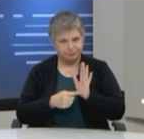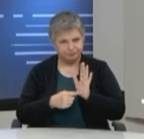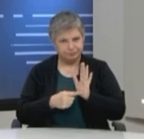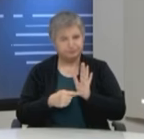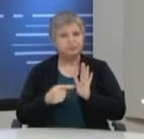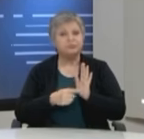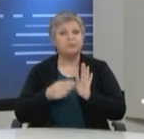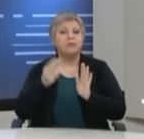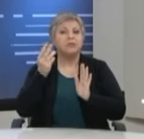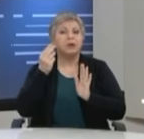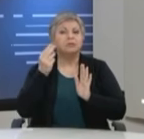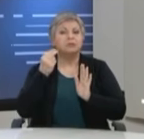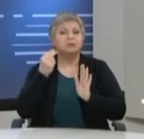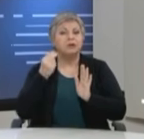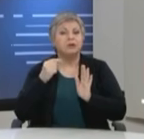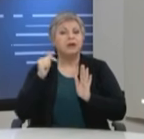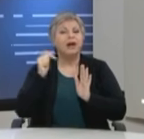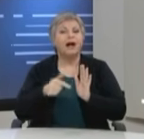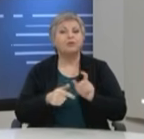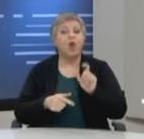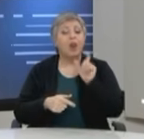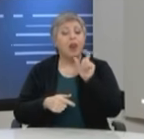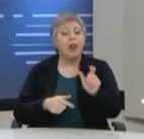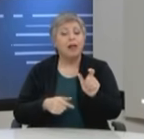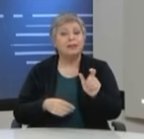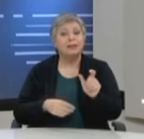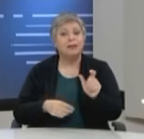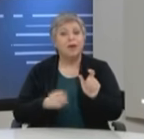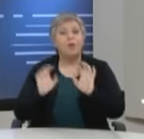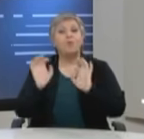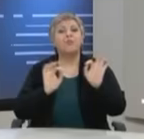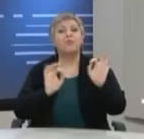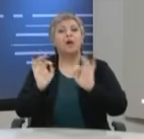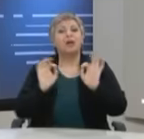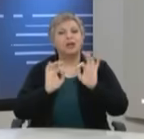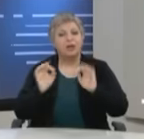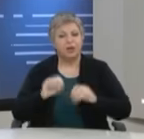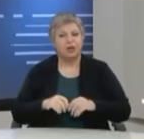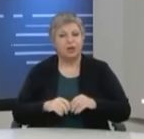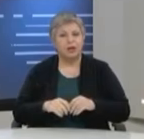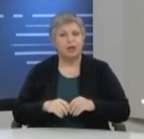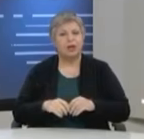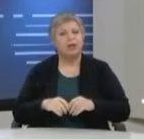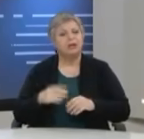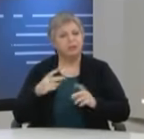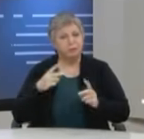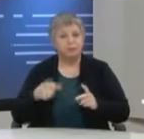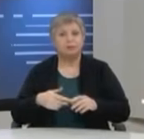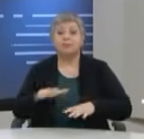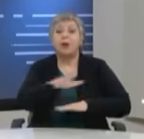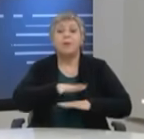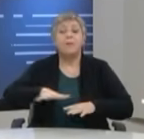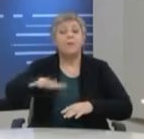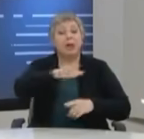τους όρους Μακεδονία και Μακεδονικός θα περιγράφεται τι ακριβώς. Προσέξτε, διαβάζω. Η επικράτεια, η